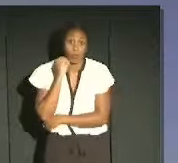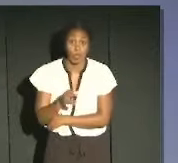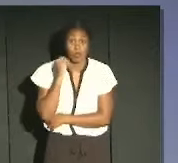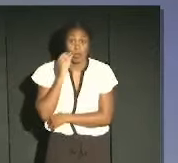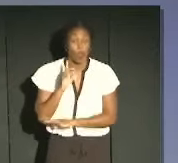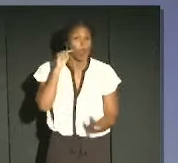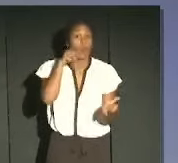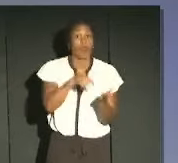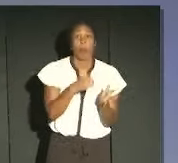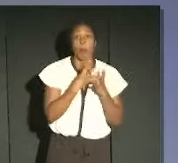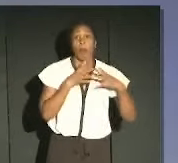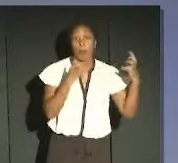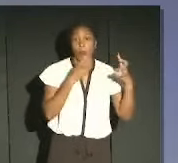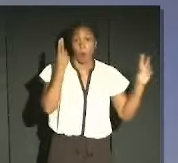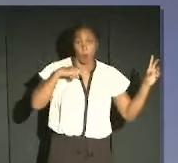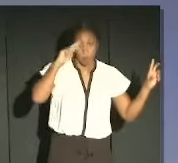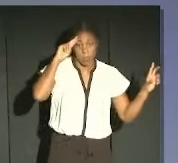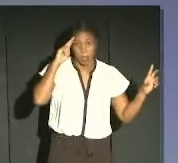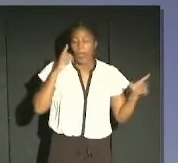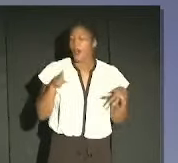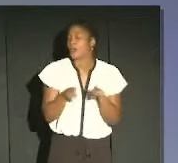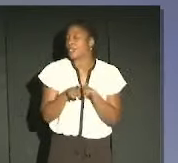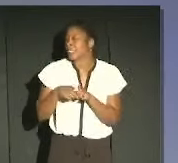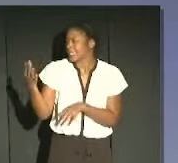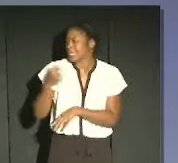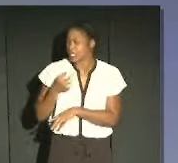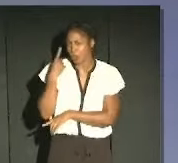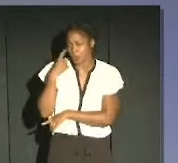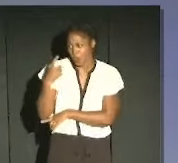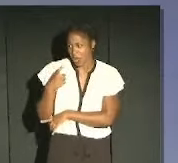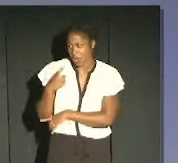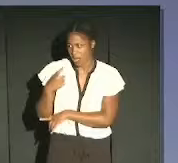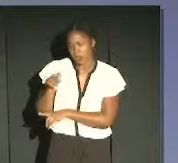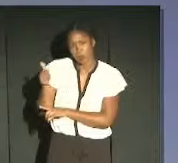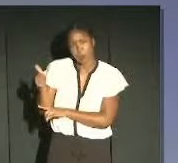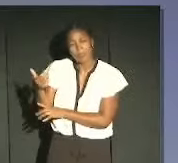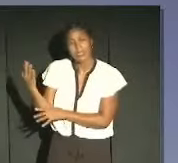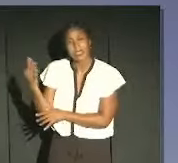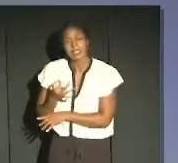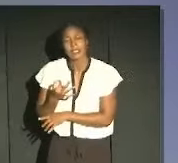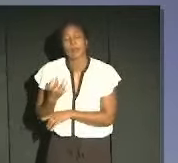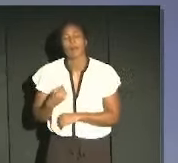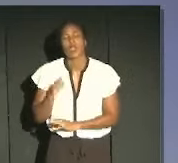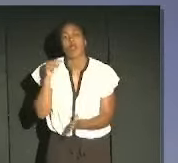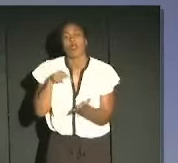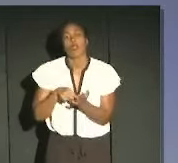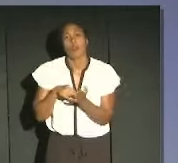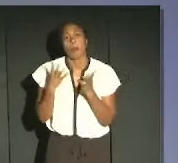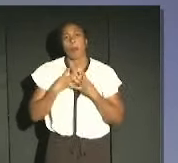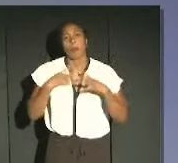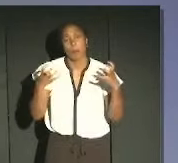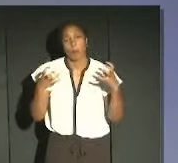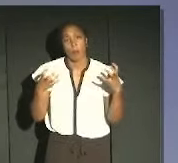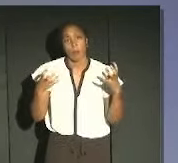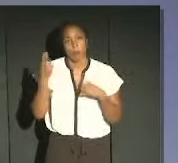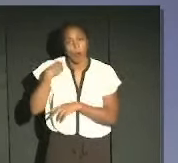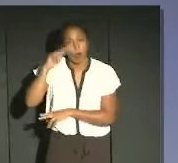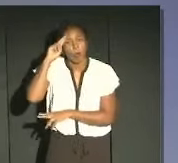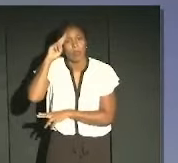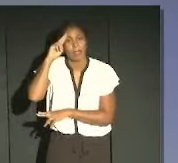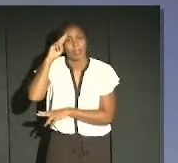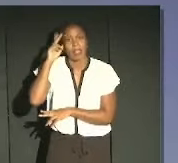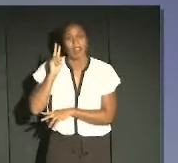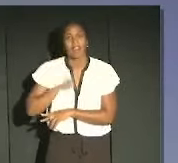européen et tu l'as rappelé je crois que c'est toi qui l'a dit Jean-Philippe au Parlement européen on a cette dénomination des